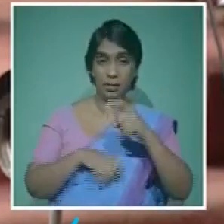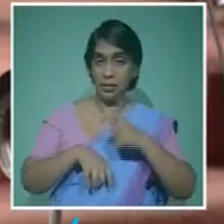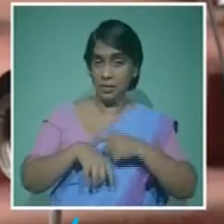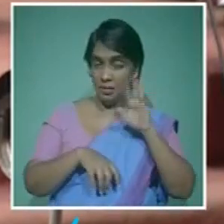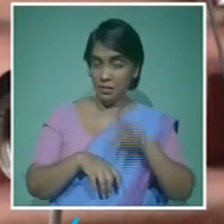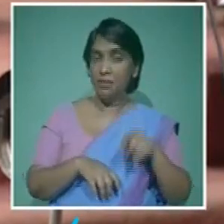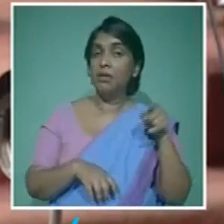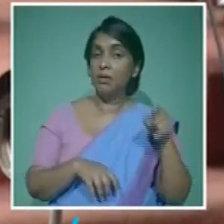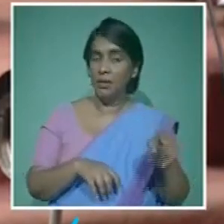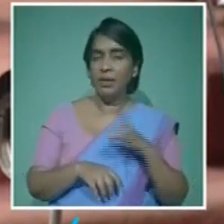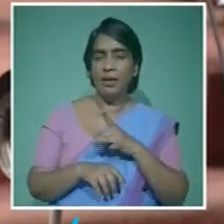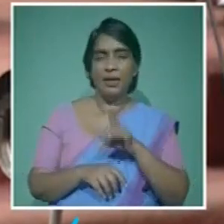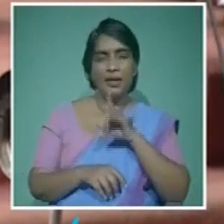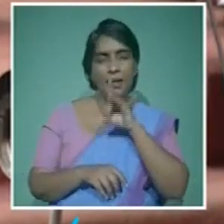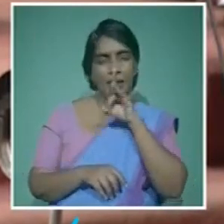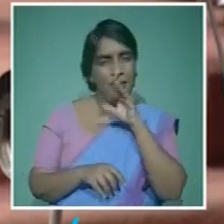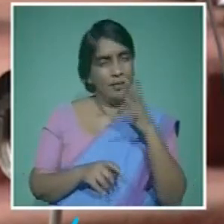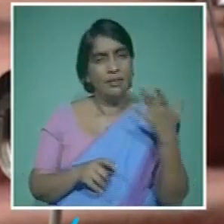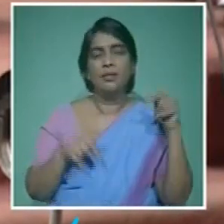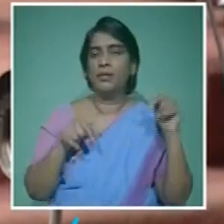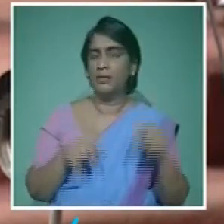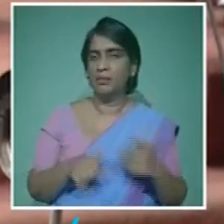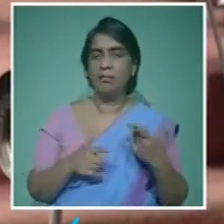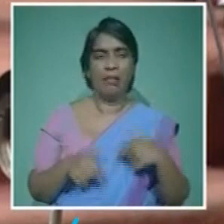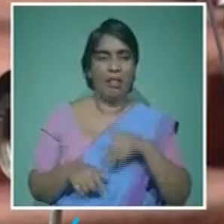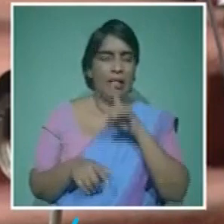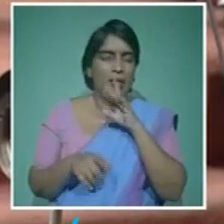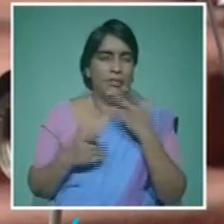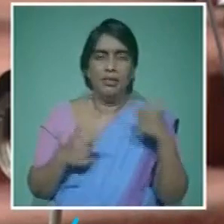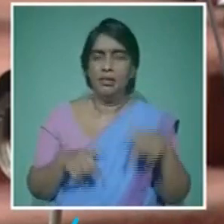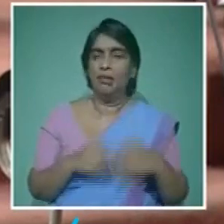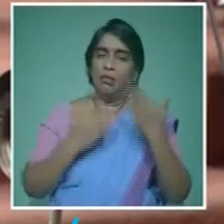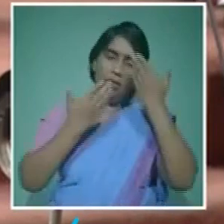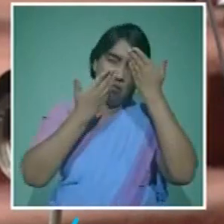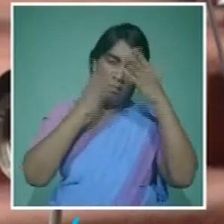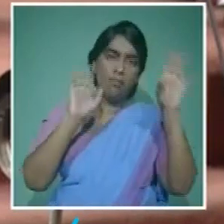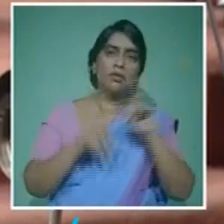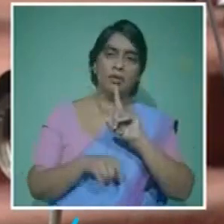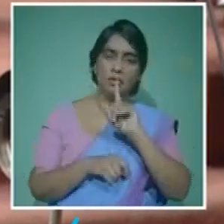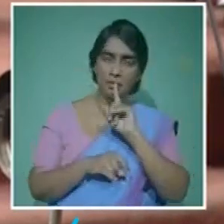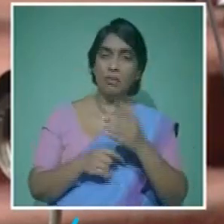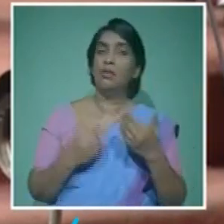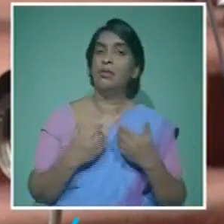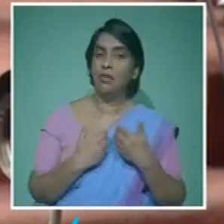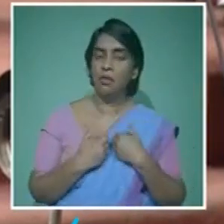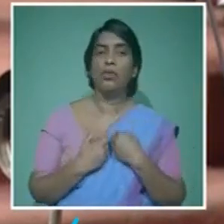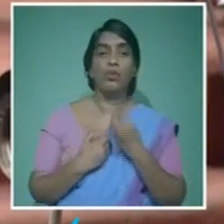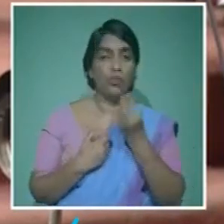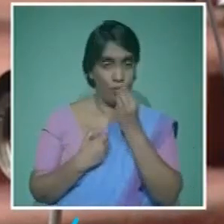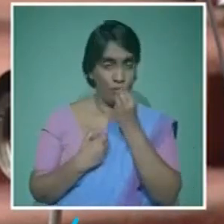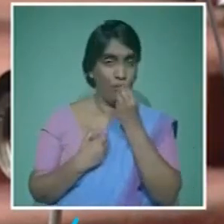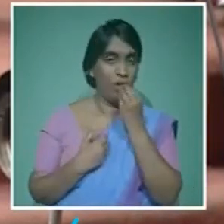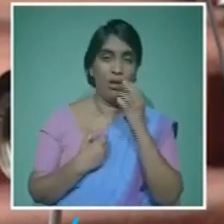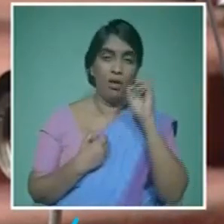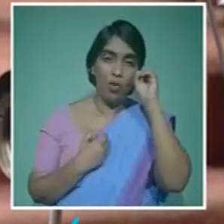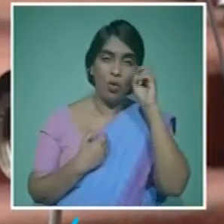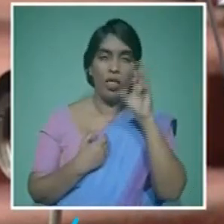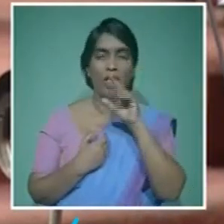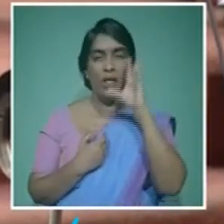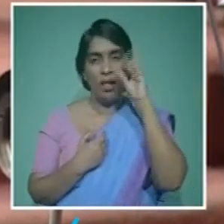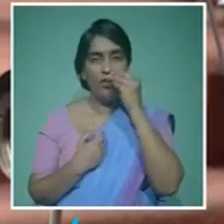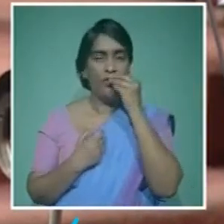விட்டு கூறுவதாக சொல்லுகிறார்கள். தாங்கள் சில வேளைகளில் 2 நேர உணவு, குழந்தைகளுக்காக தாங்கள் பட்டினி இருந்தொன்று குழந்தைகளை சாப்பிட